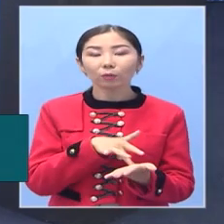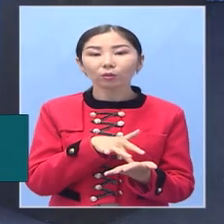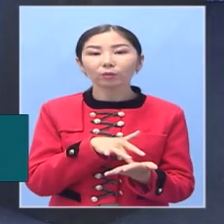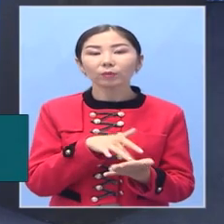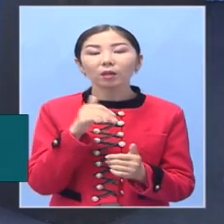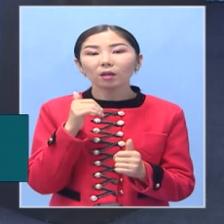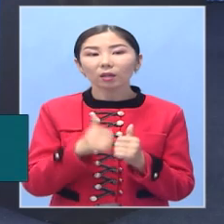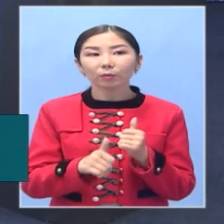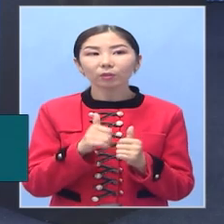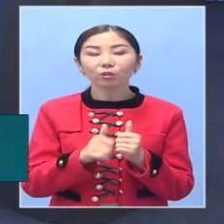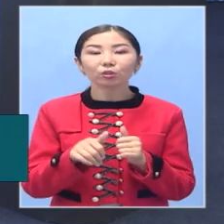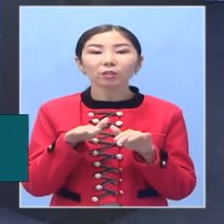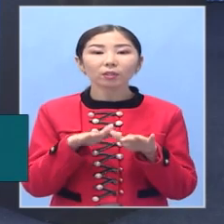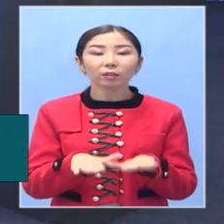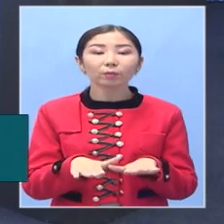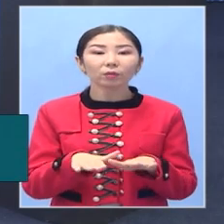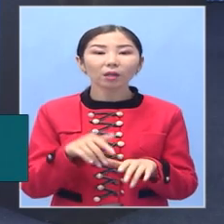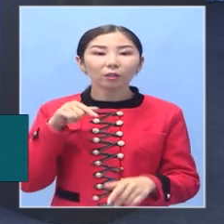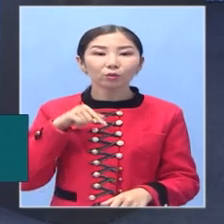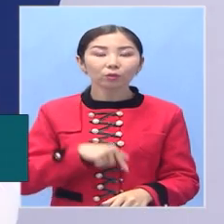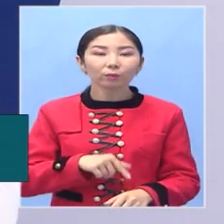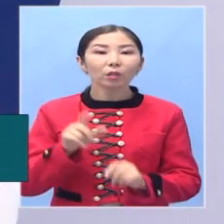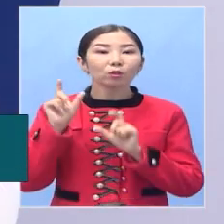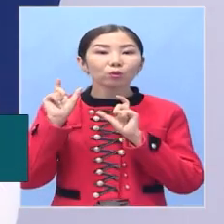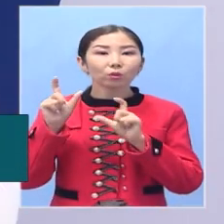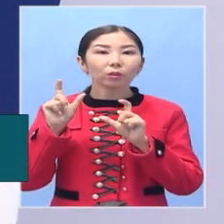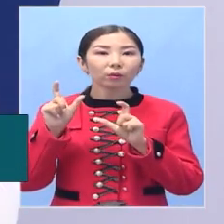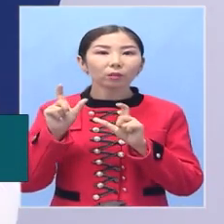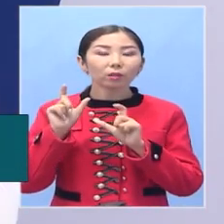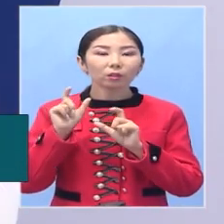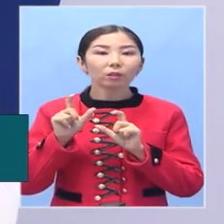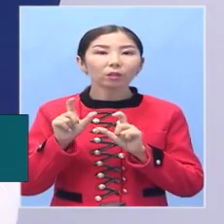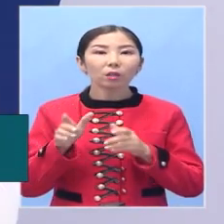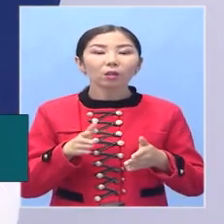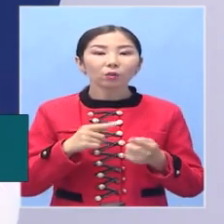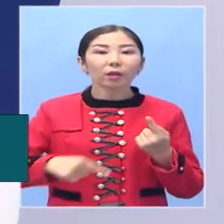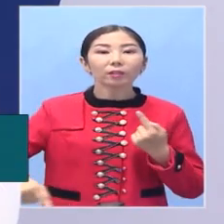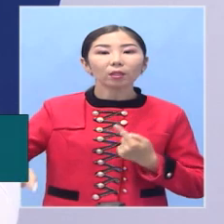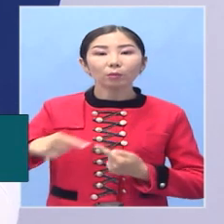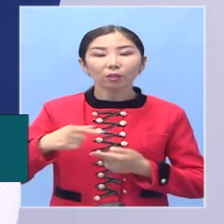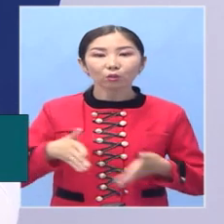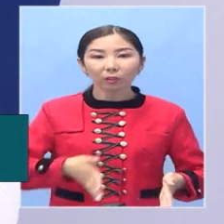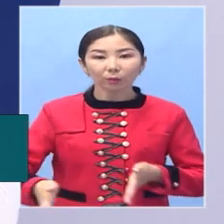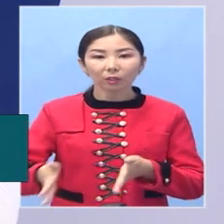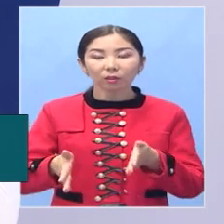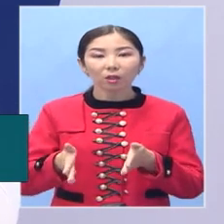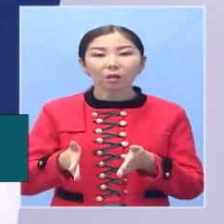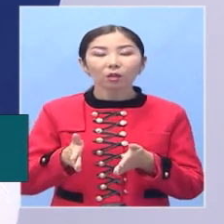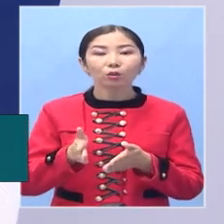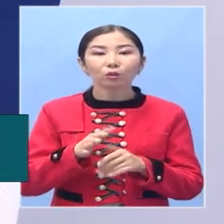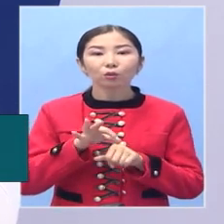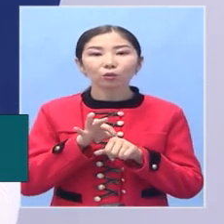қай-қай жерлерде қала ішіне үлкен жүк көлік кірілмейді негізі. Олар айналма жолдармен жүреді. Айналма жолмен жүреді, иә.